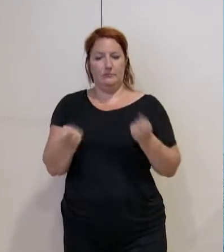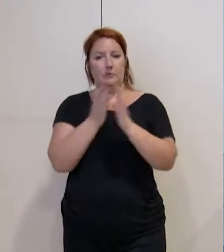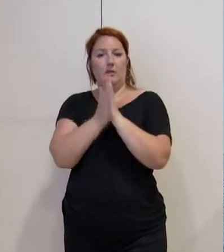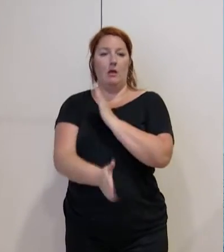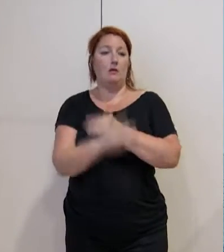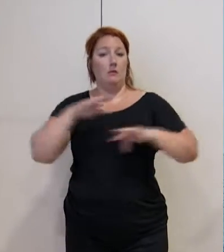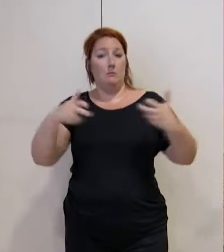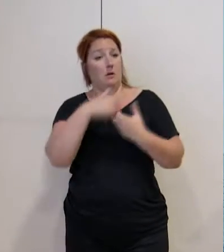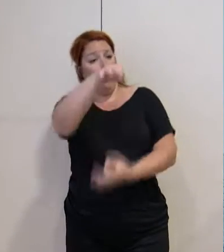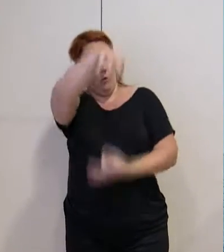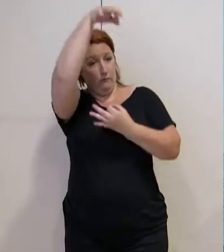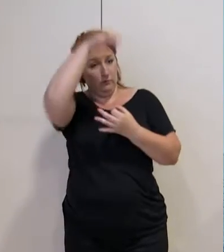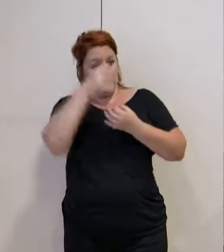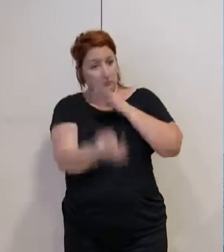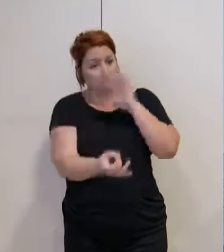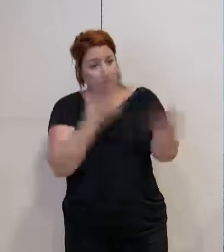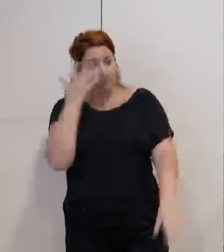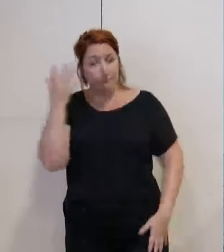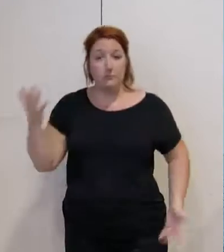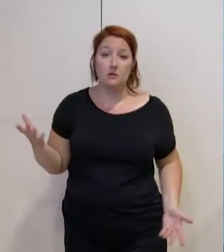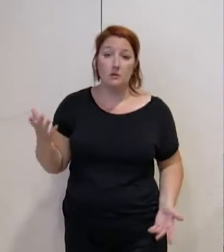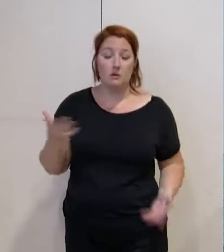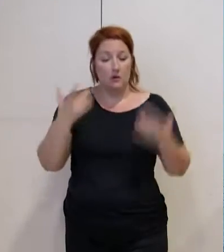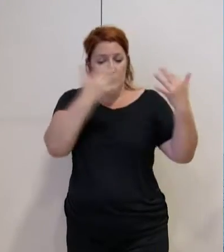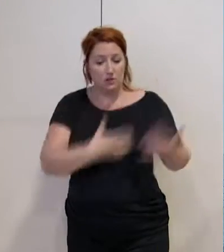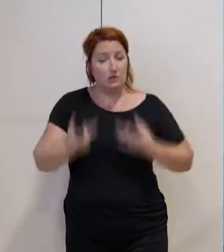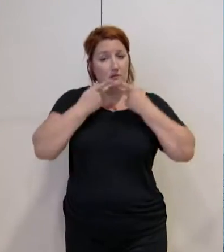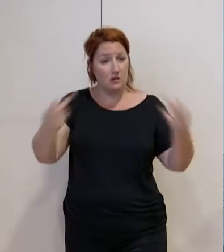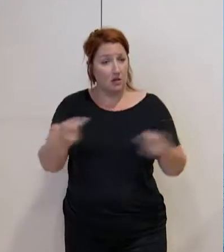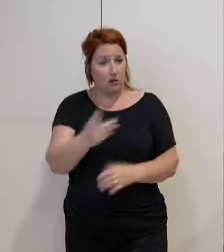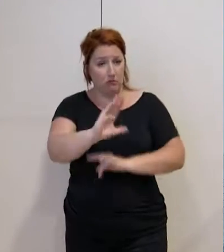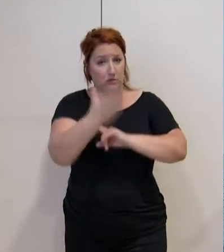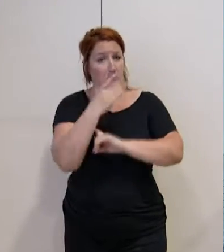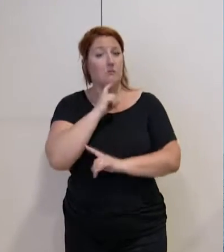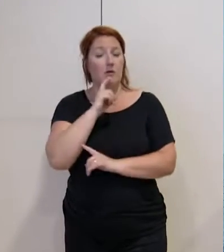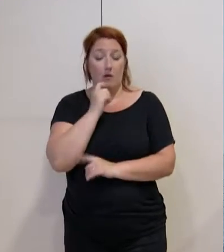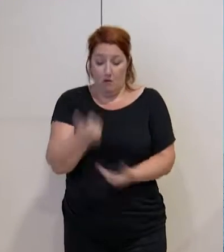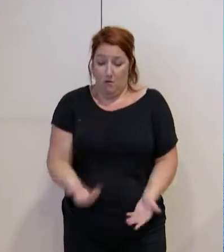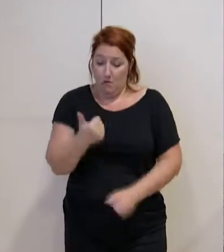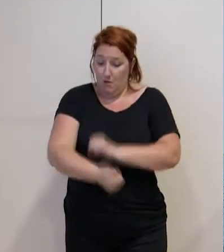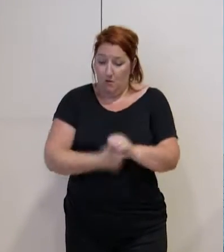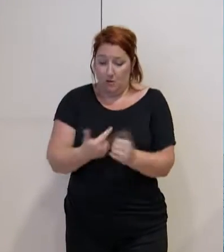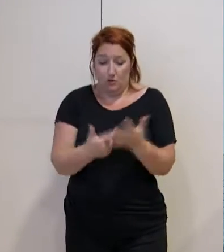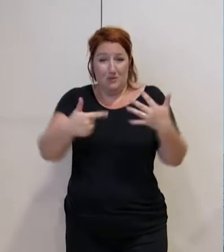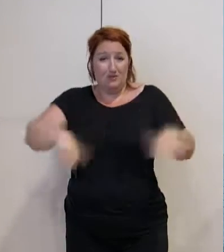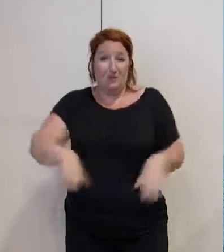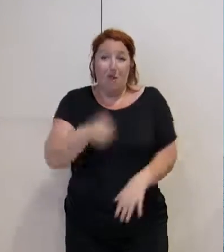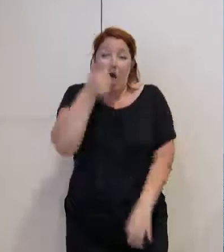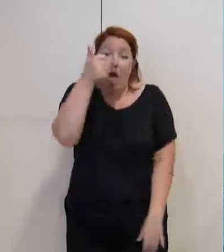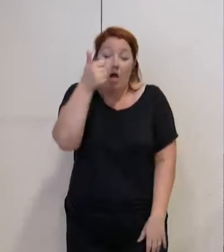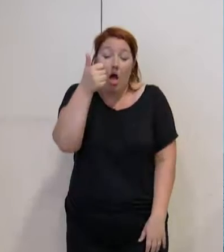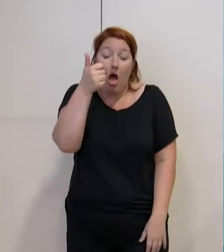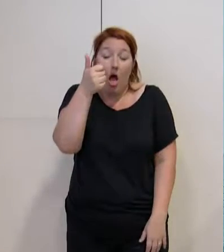de présenter, avec des chiffres sincères et clairement présentés. À ce jour, le seul événement d'envergure pour l'année 2016 est le concert des Insus.